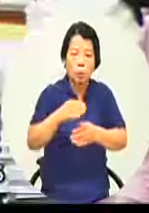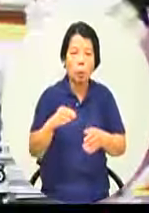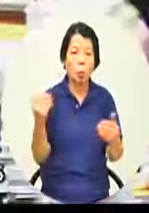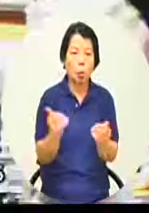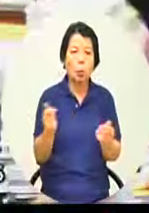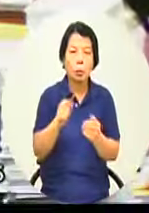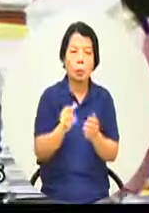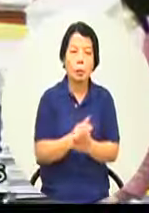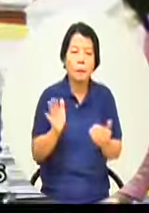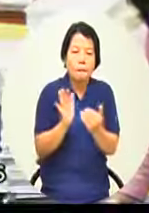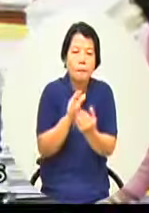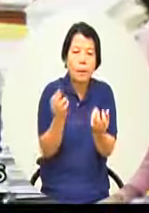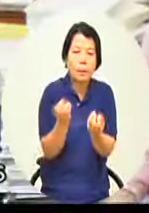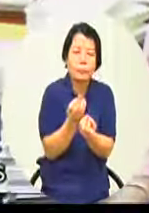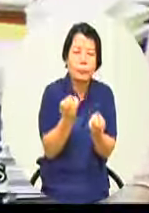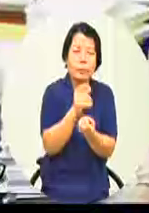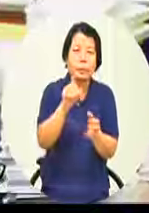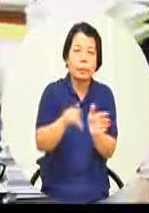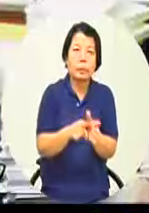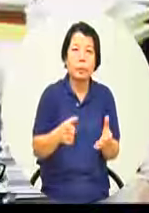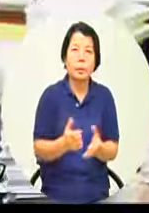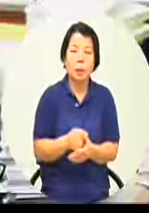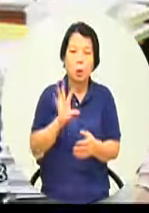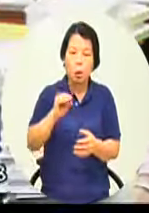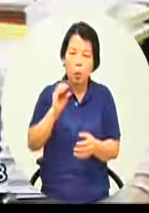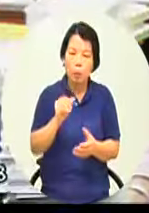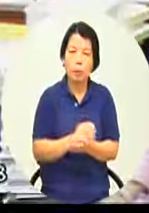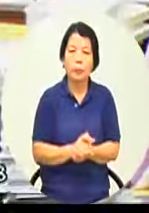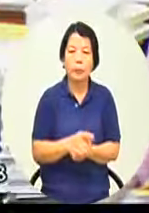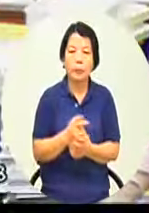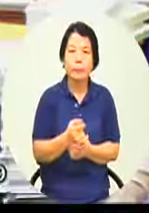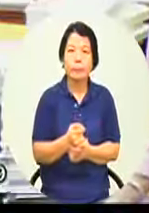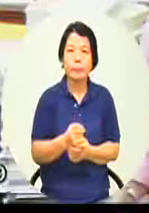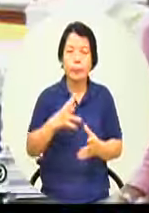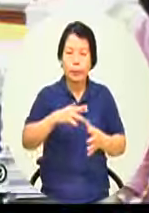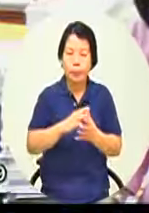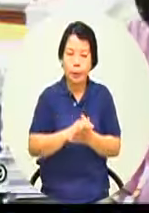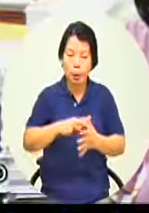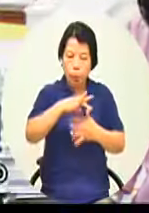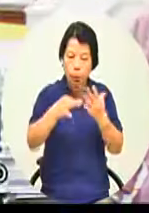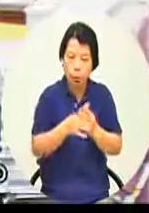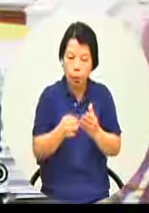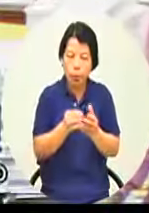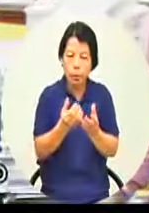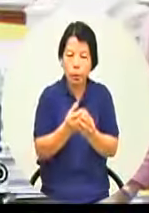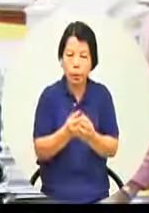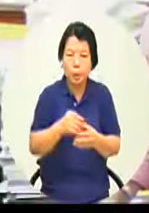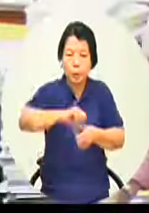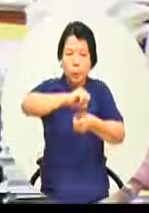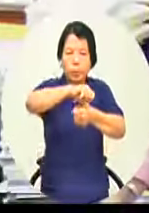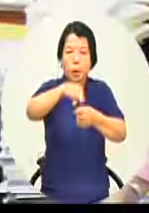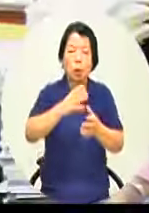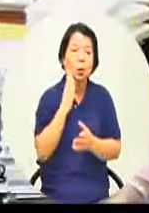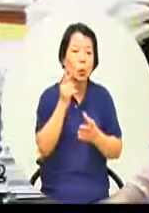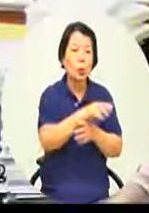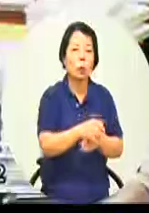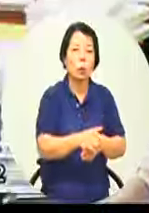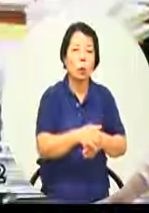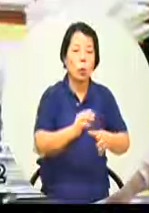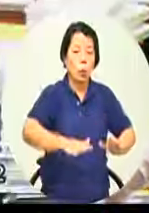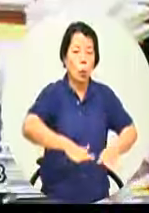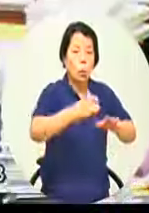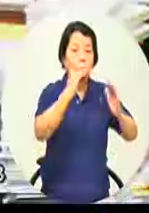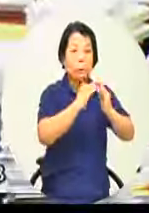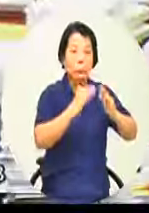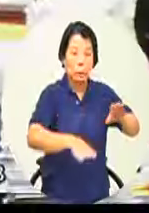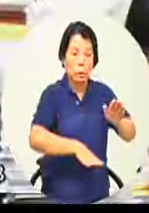对防灾社区的吼，刚好迄个空间，我们把它条件放宽。你家里淹50公分，家里淹40公分，